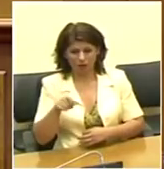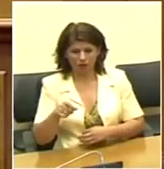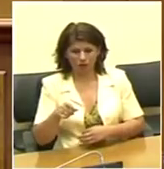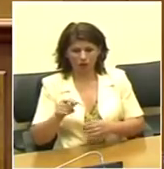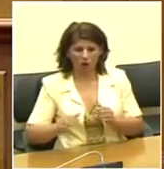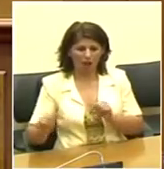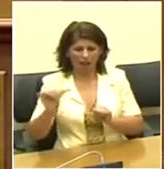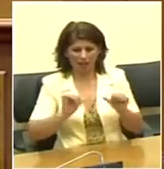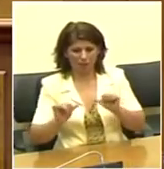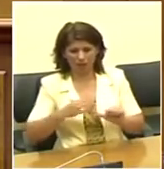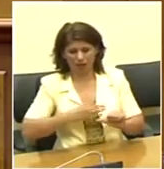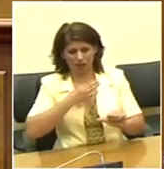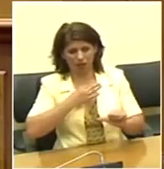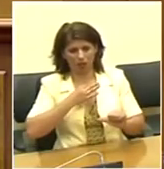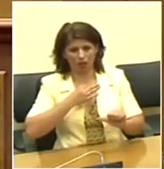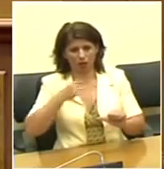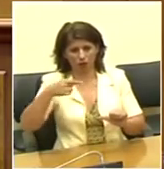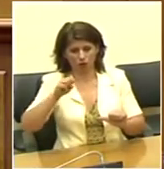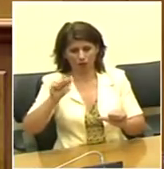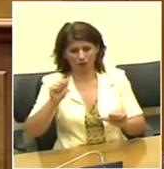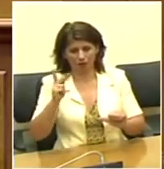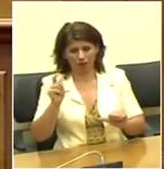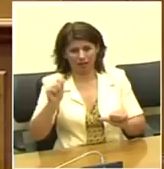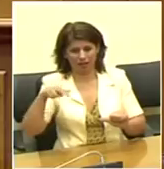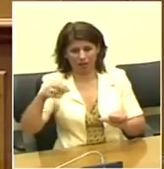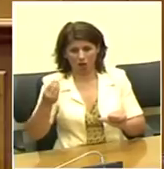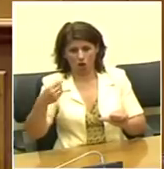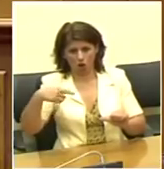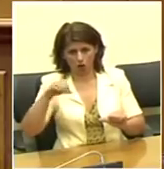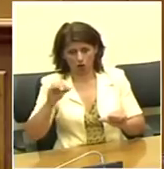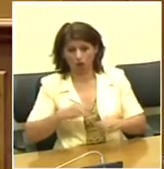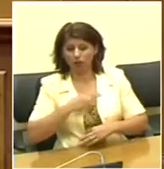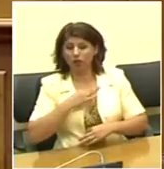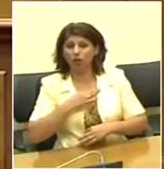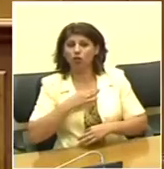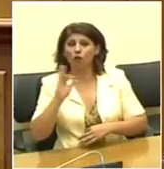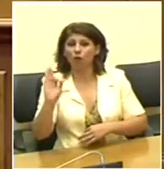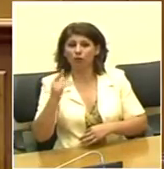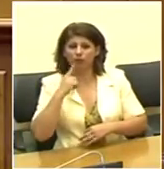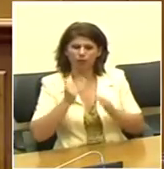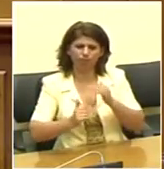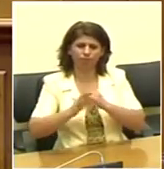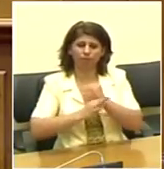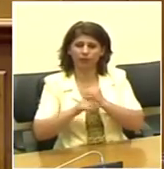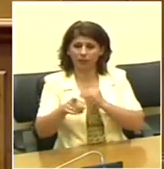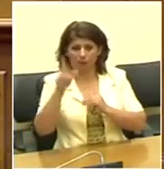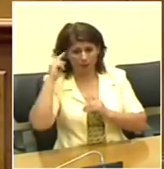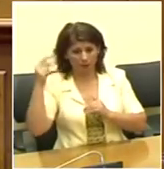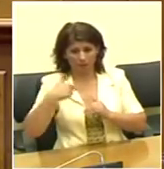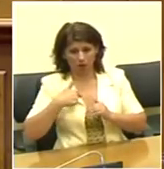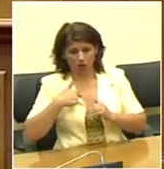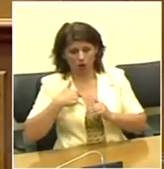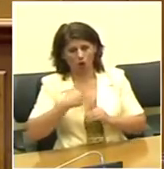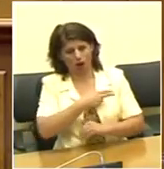του κυρίου Τσακαλώτου. Κοιτάξτε, ο κύριος Φορτσάκης ήταν πρίτανης στο πανεπιστήμιο που είμαι εγώ